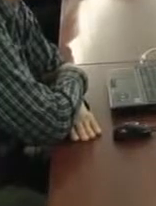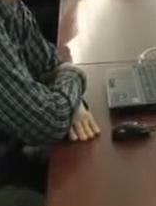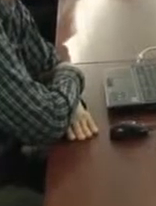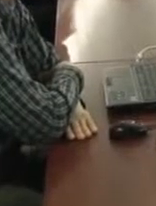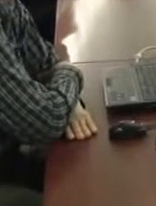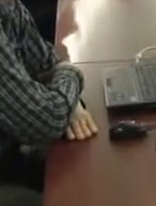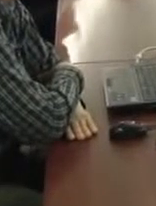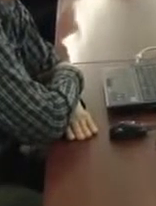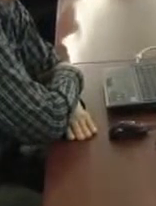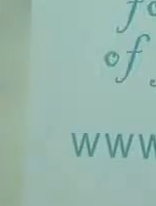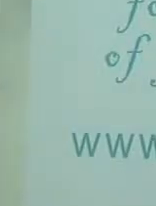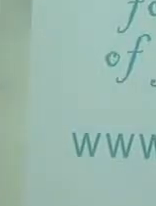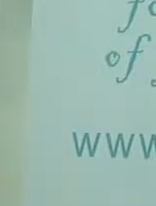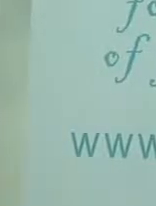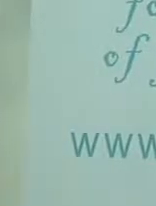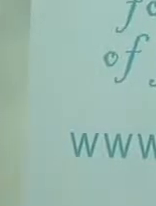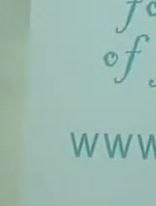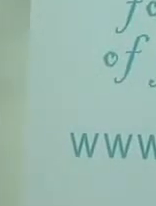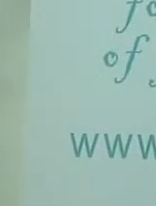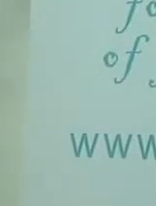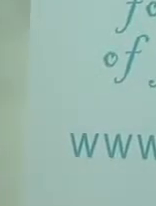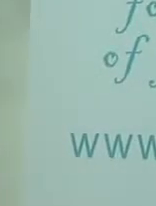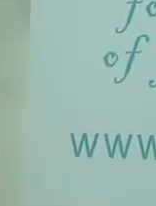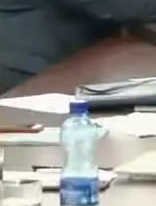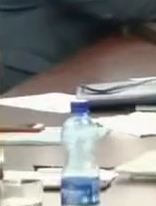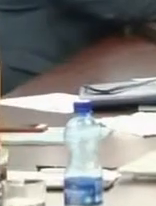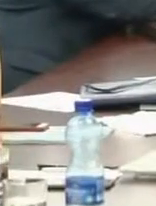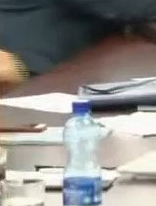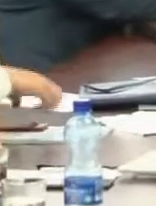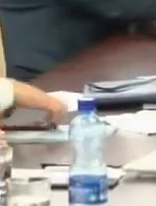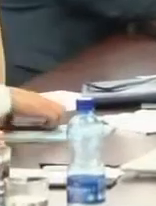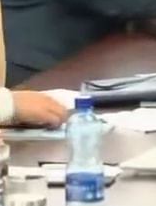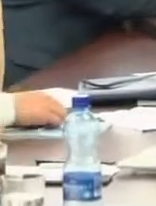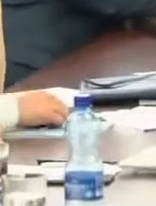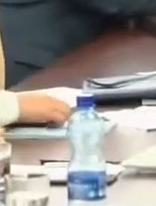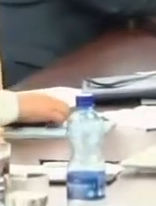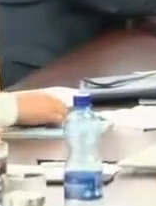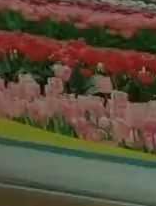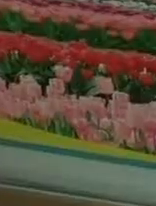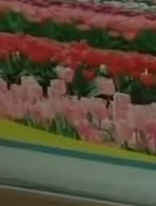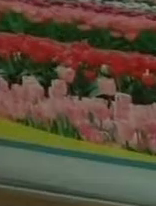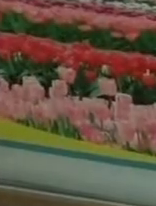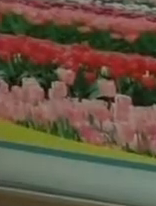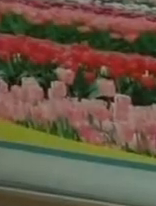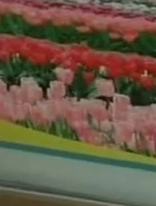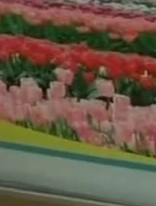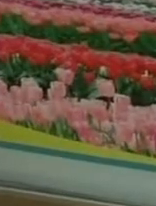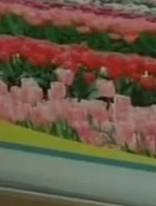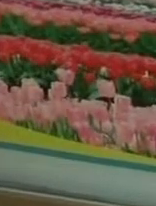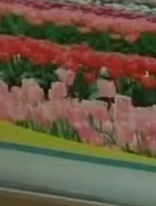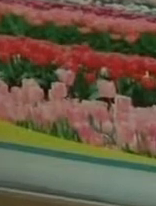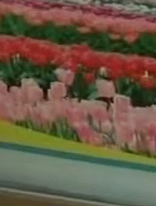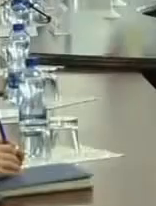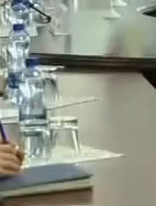Нідерланди зараз лідер за обсягом інвестицій в економіку Хмельниччини. Партнерство Україна-Голландія триває вже багато років поспіль.